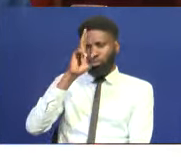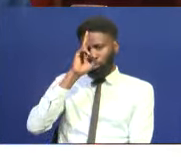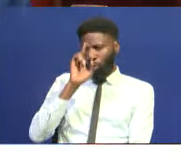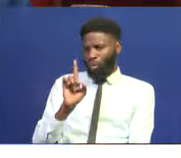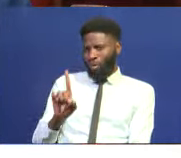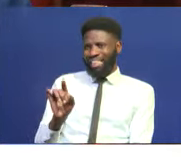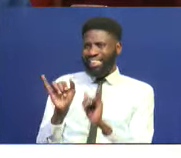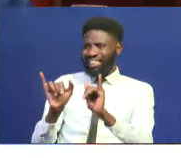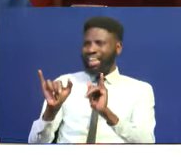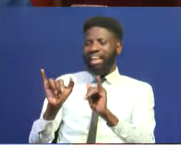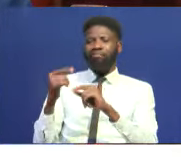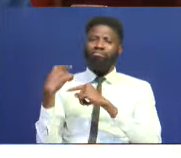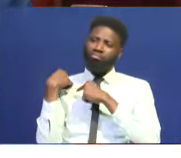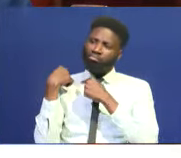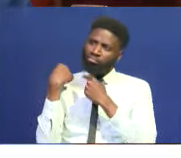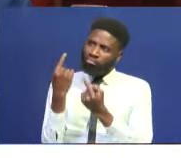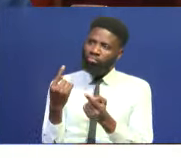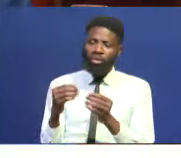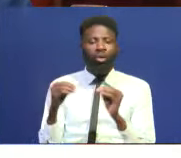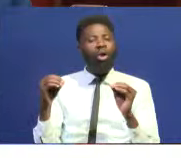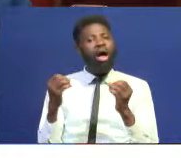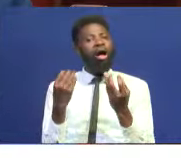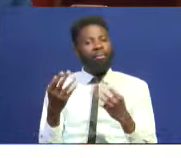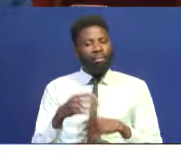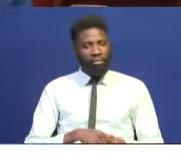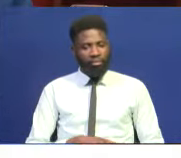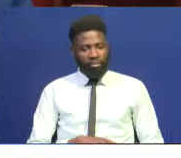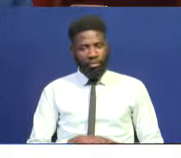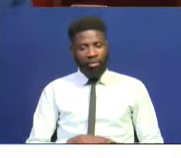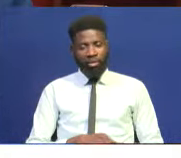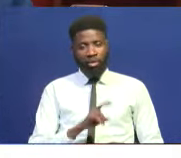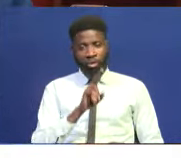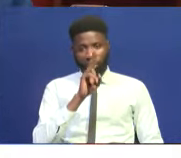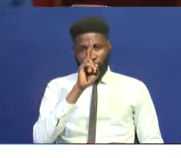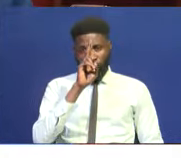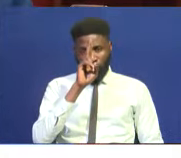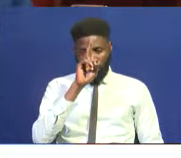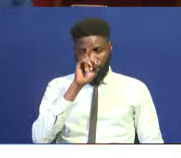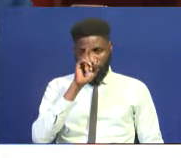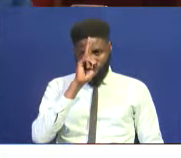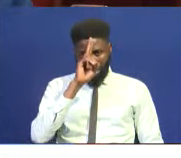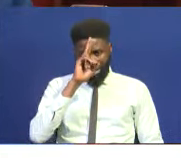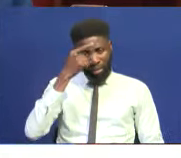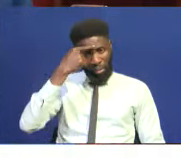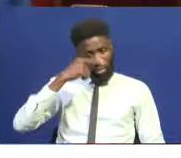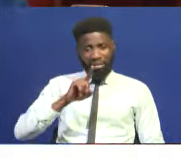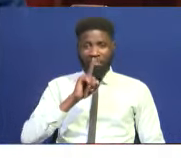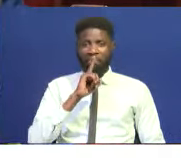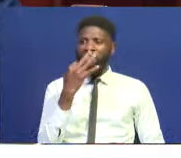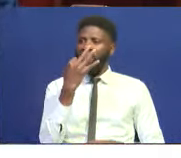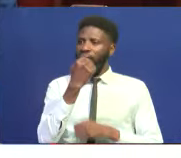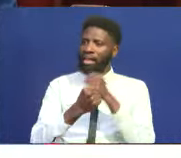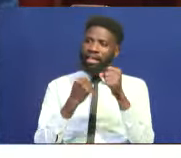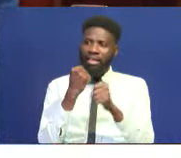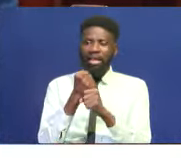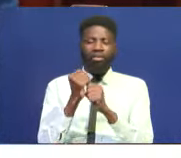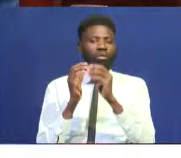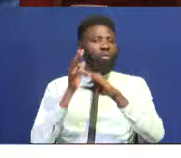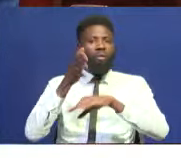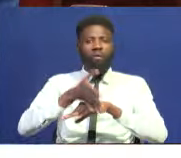the Police Act is very clear, the SSO is also very clear, no more than 3 years. So we need to stick